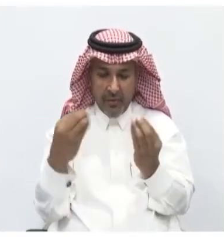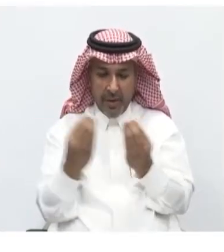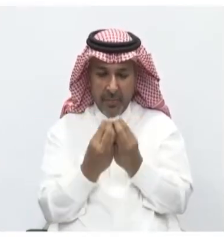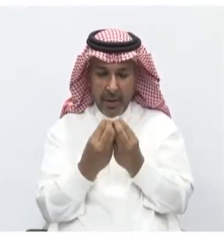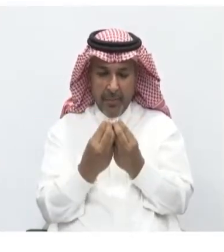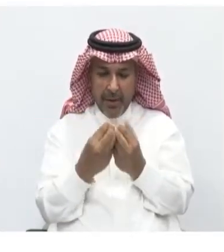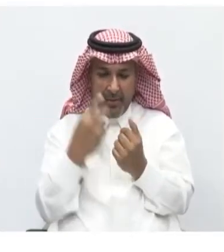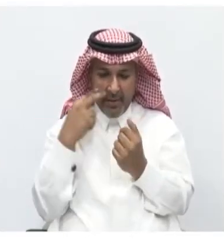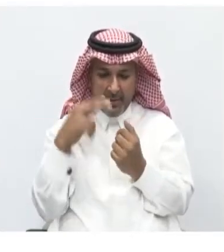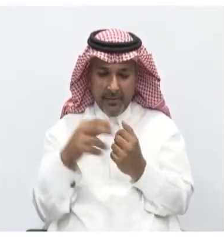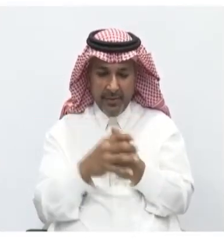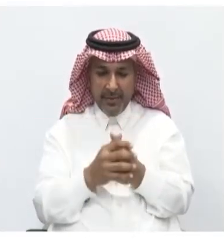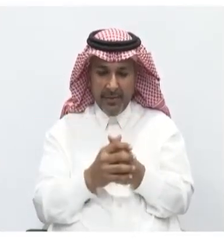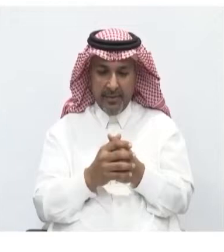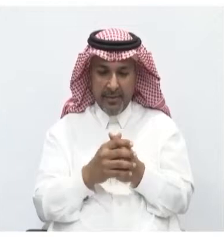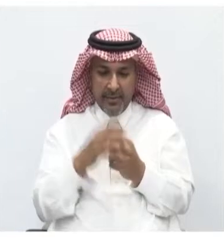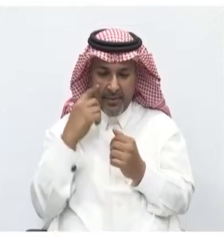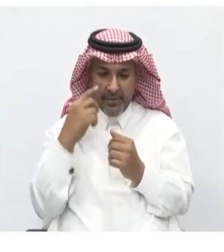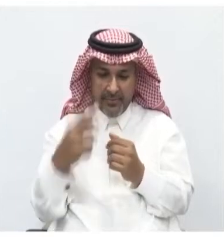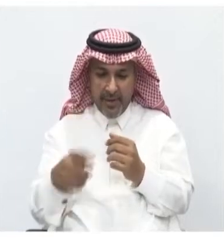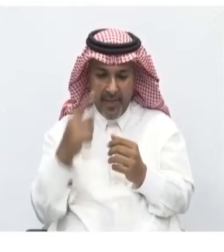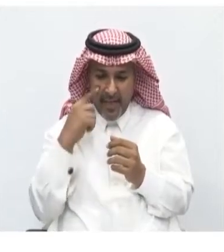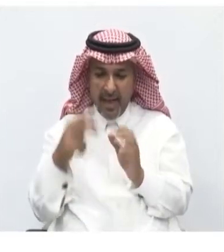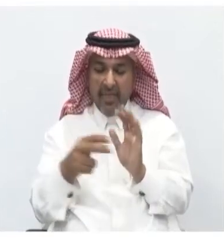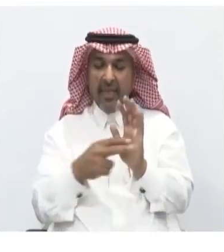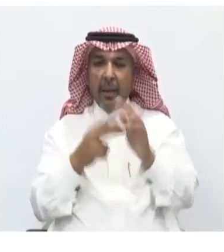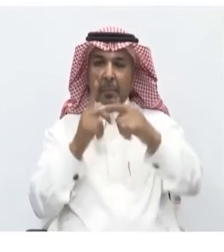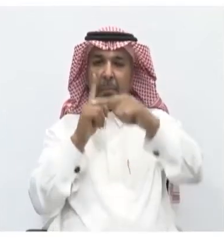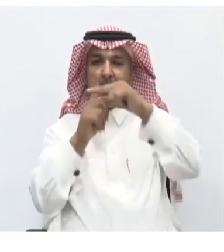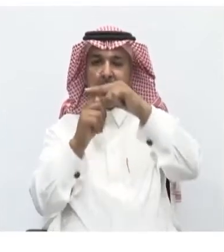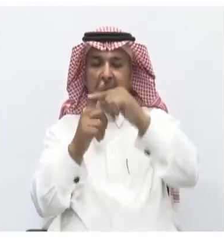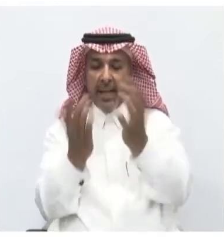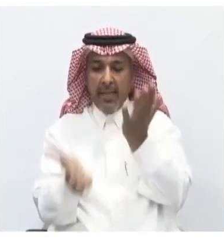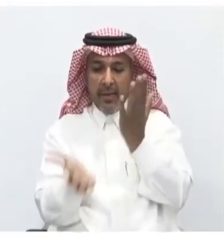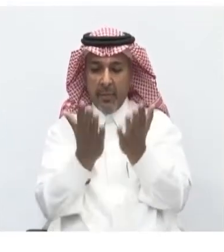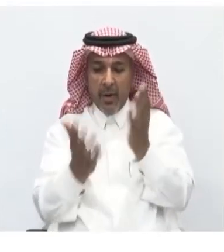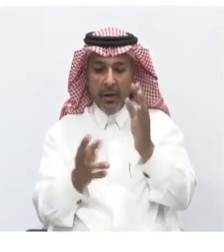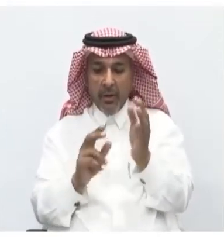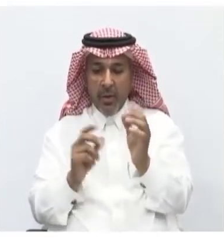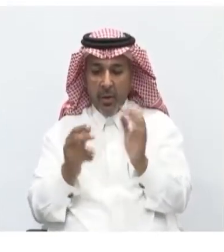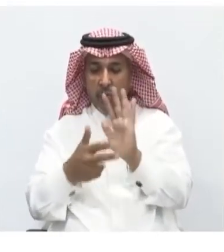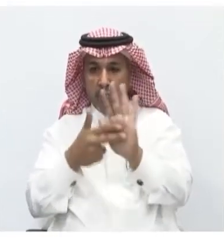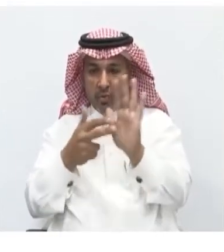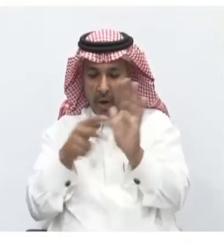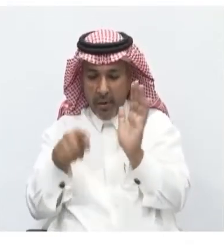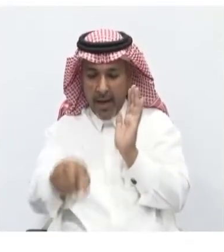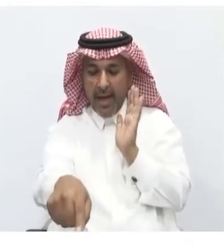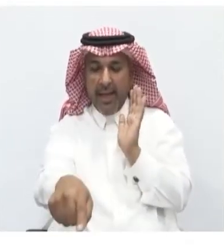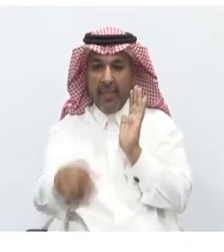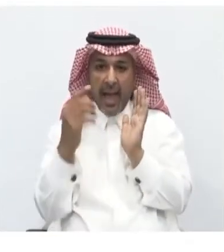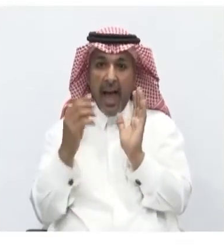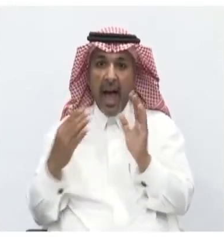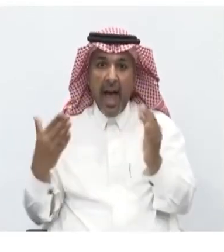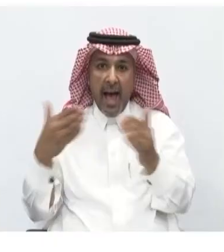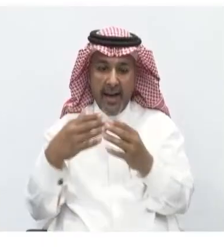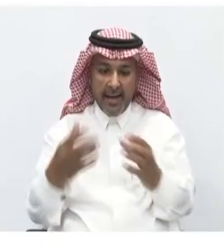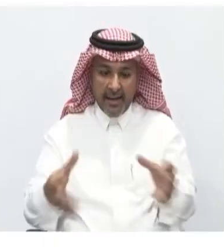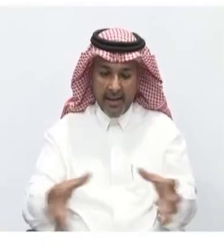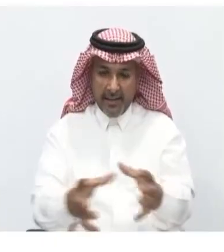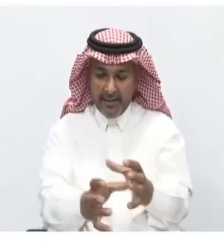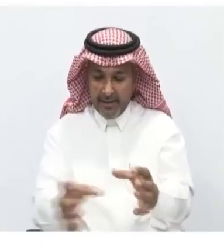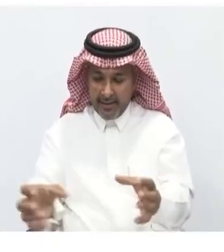وهنا لدينا معادله التفاعل هنا في الصوره هو الناتج النهائي وهو